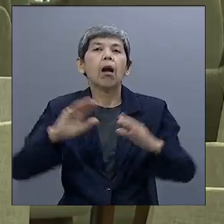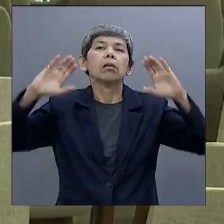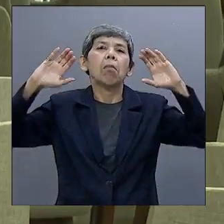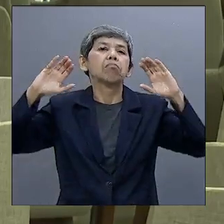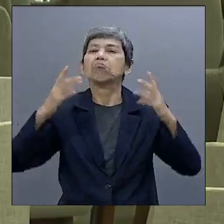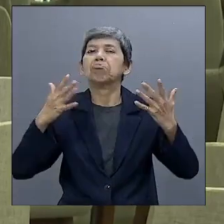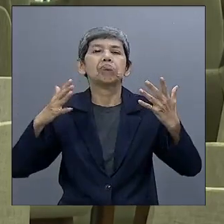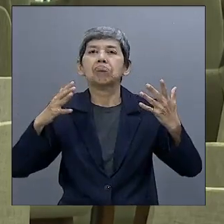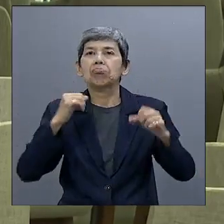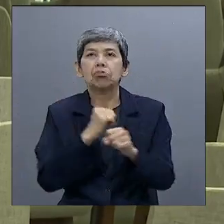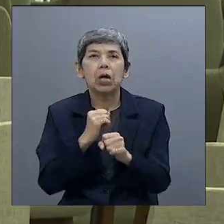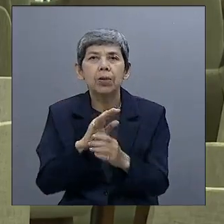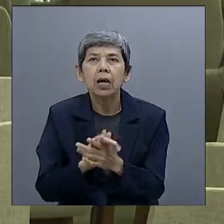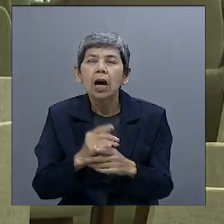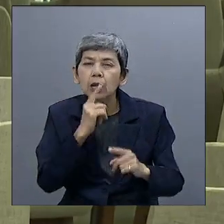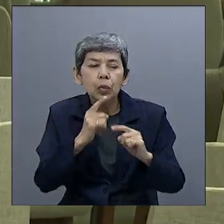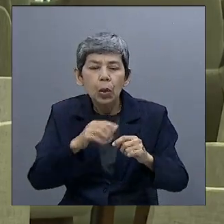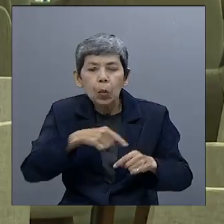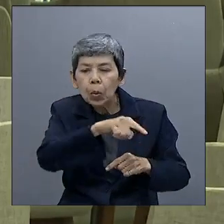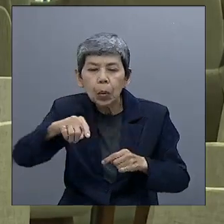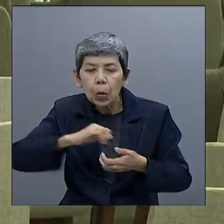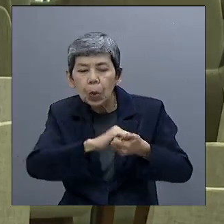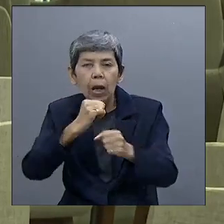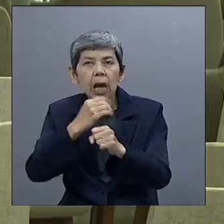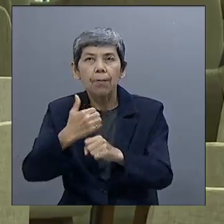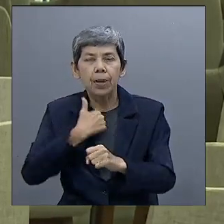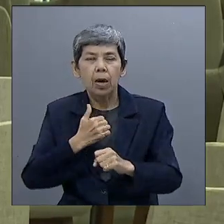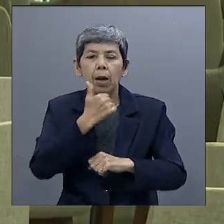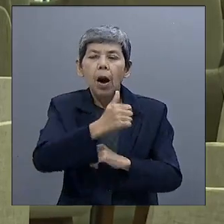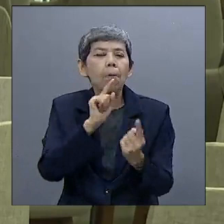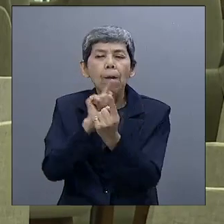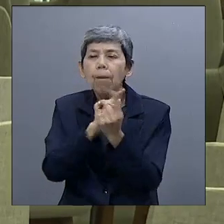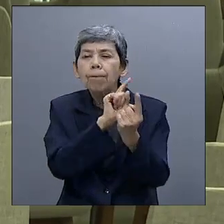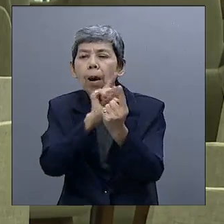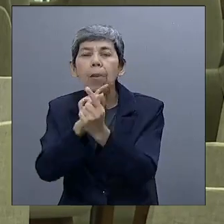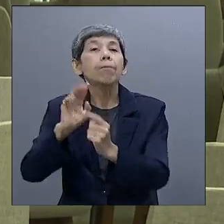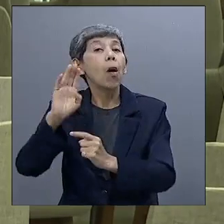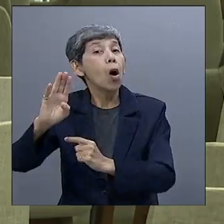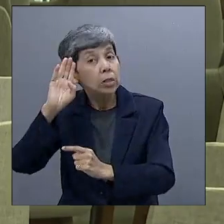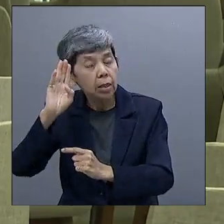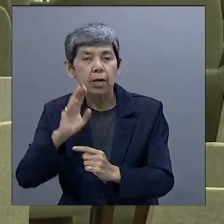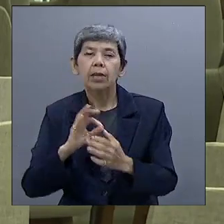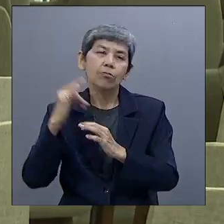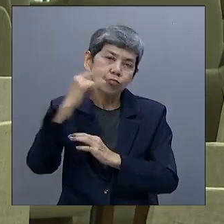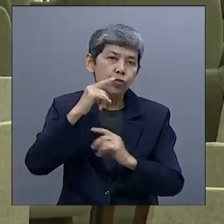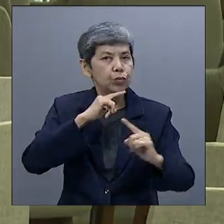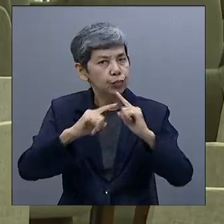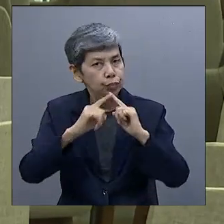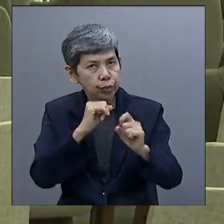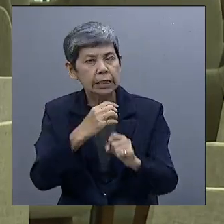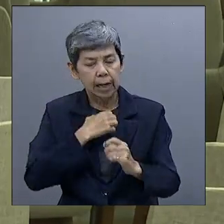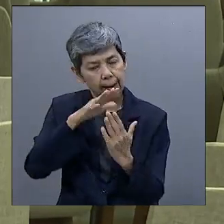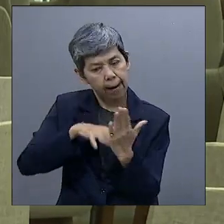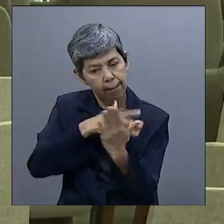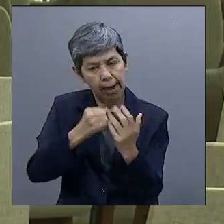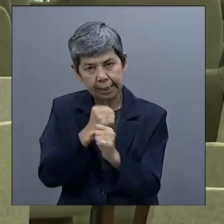ไม่มีฮันนีมูนพีเรียดนะคะเราก็จะเห็นว่านายกรัฐมนตรีได้มีการไปพบปะกับภาคธุรกิจแล้วก็สายการบินต่างๆนะคะเพื่อวางแผน